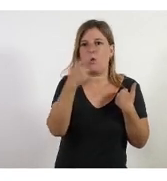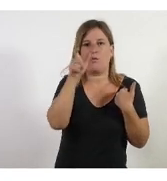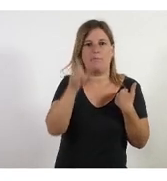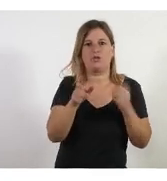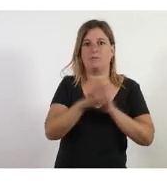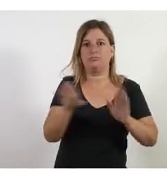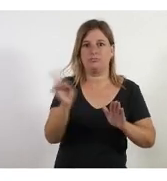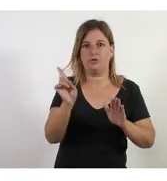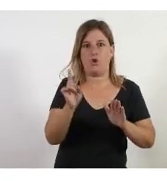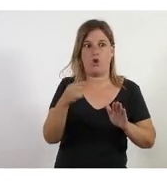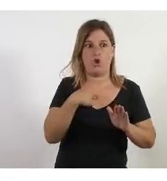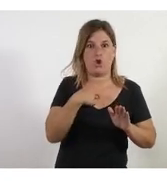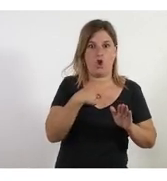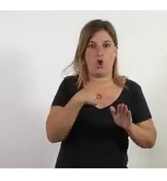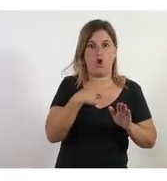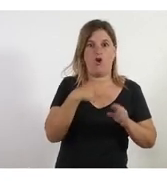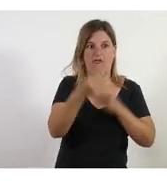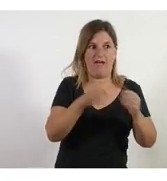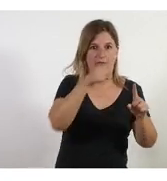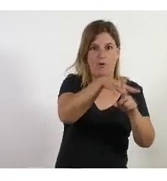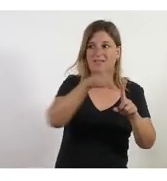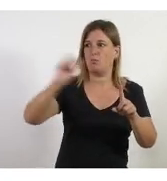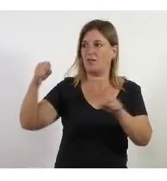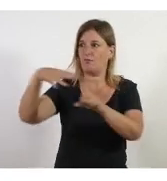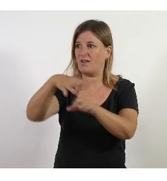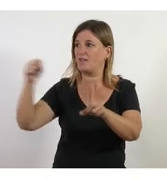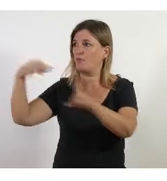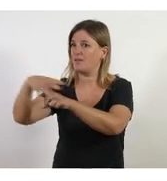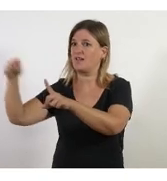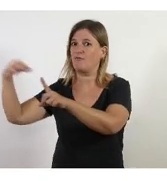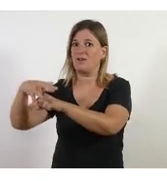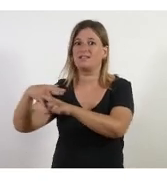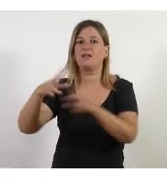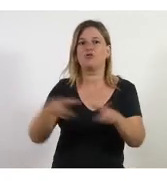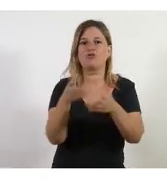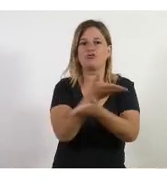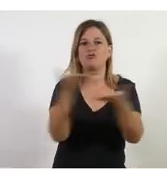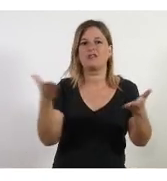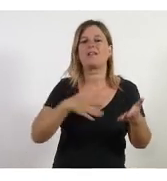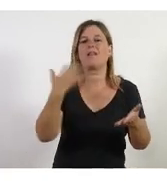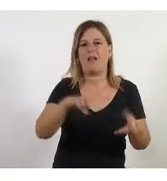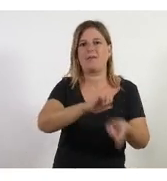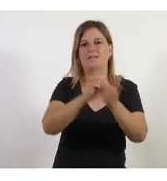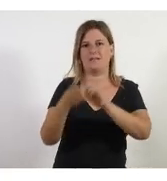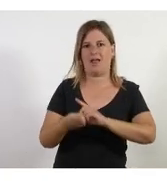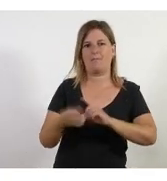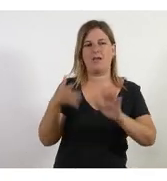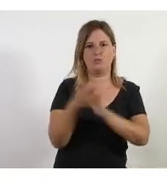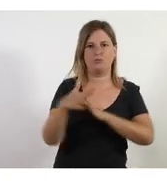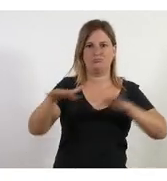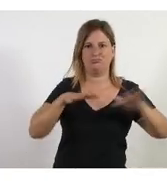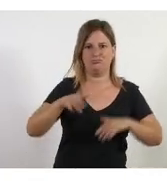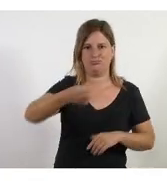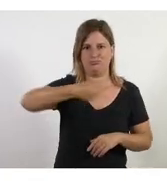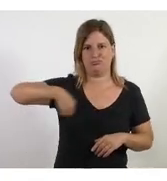a consciència col·lectiva. D'aquestes maneres es fan els canvis en la societat. Per tant, no estic parlant